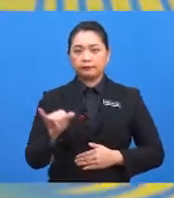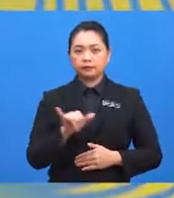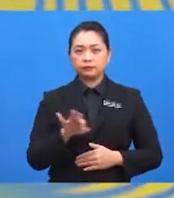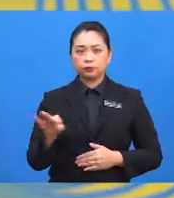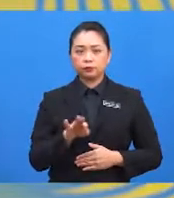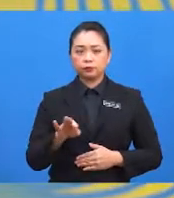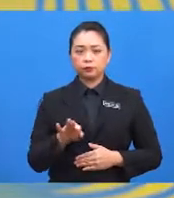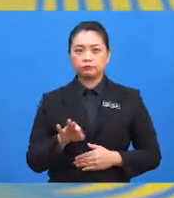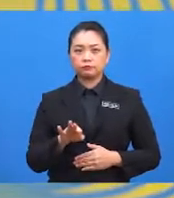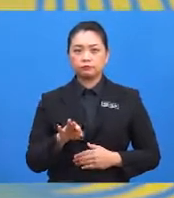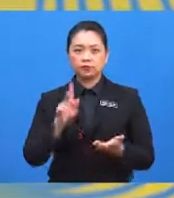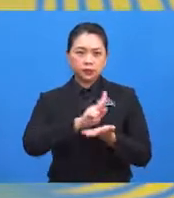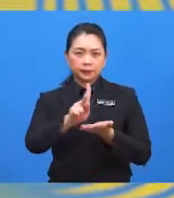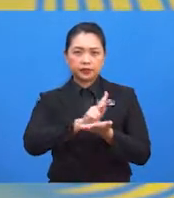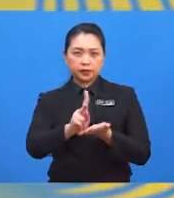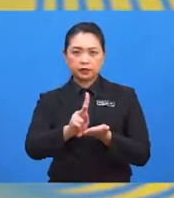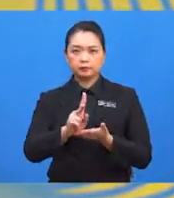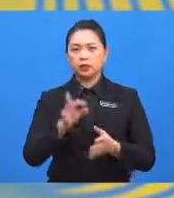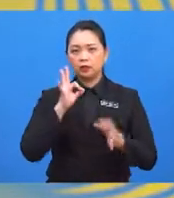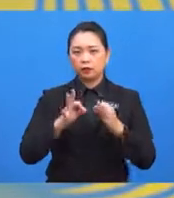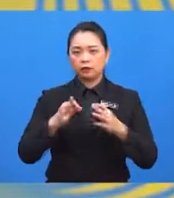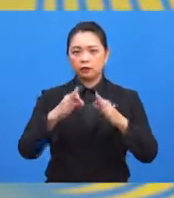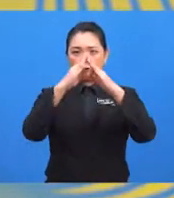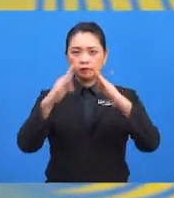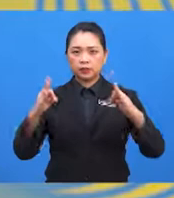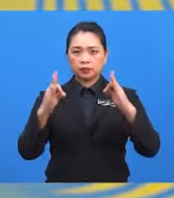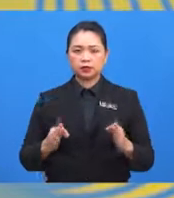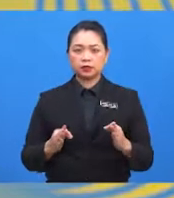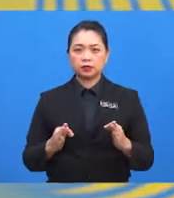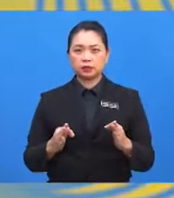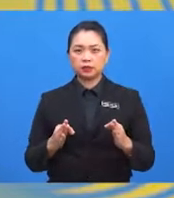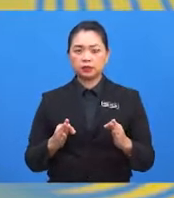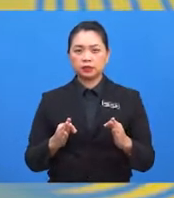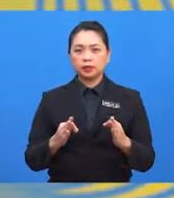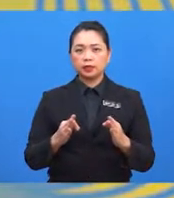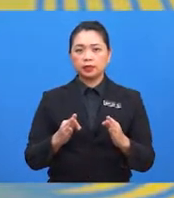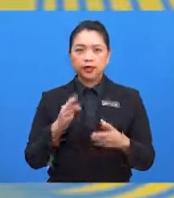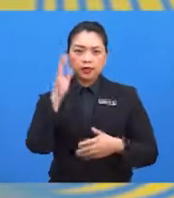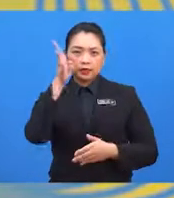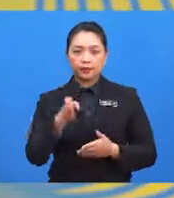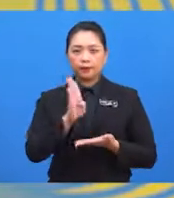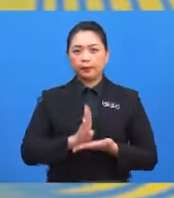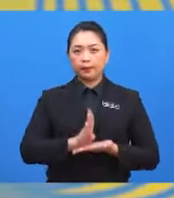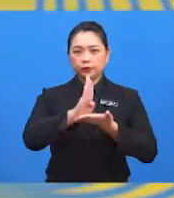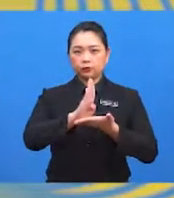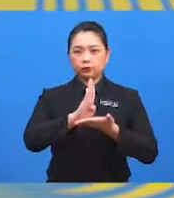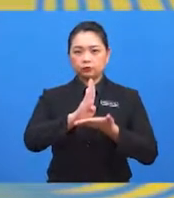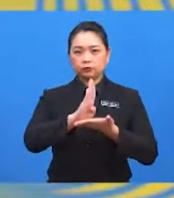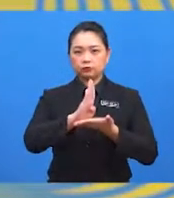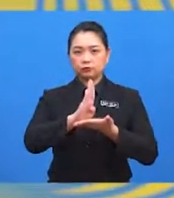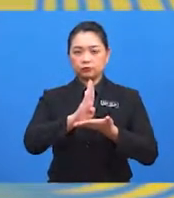karya. Jika di kilang-kilang pencetakan, crop mark ini akan membantu produksi pencetakan